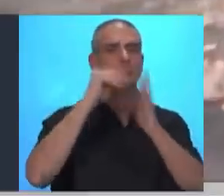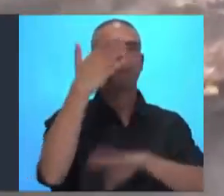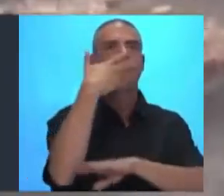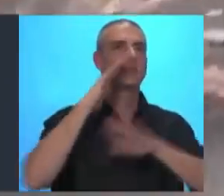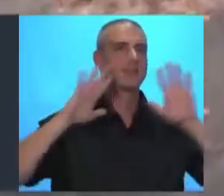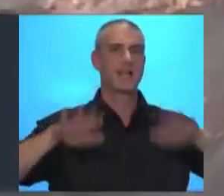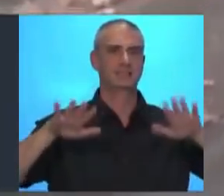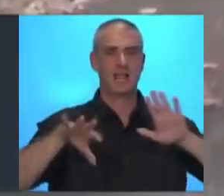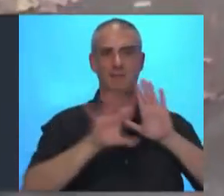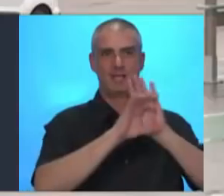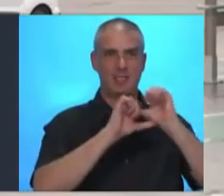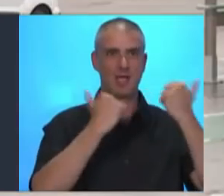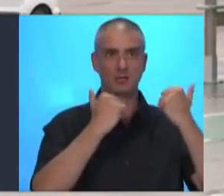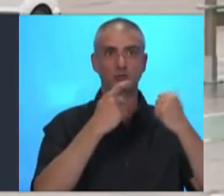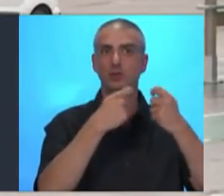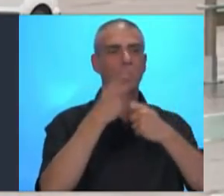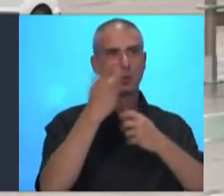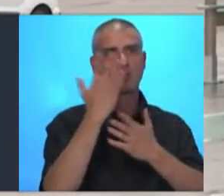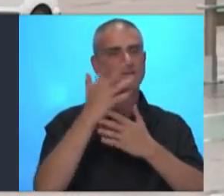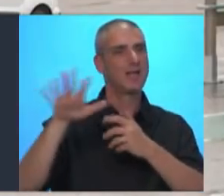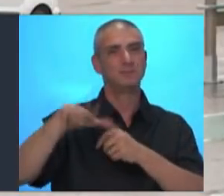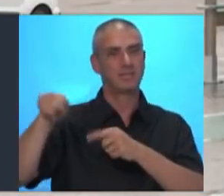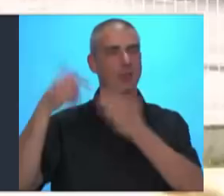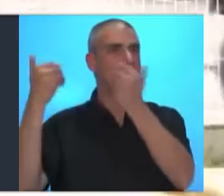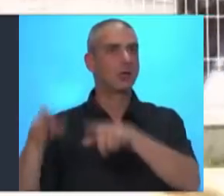האסלאמית. הארגון עצמו אולי מובס במזרח התיכון,